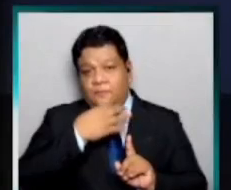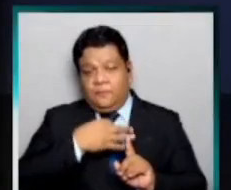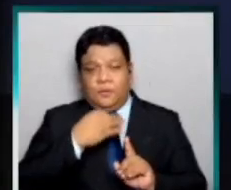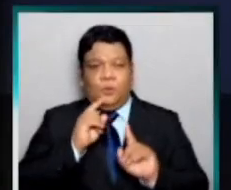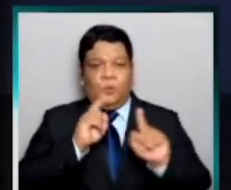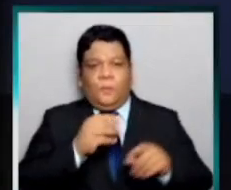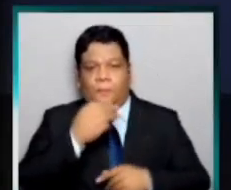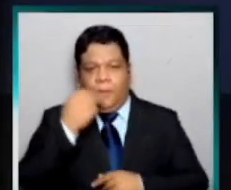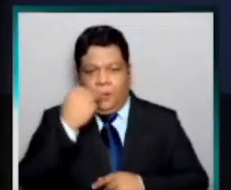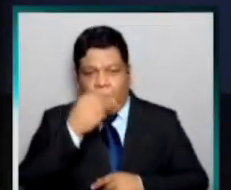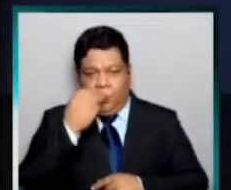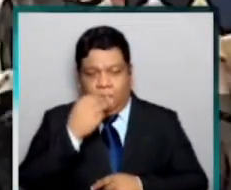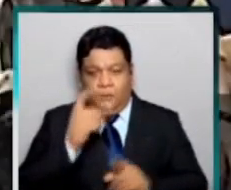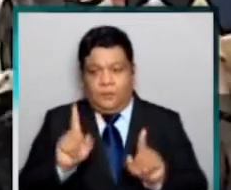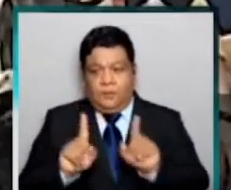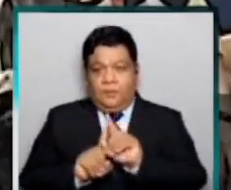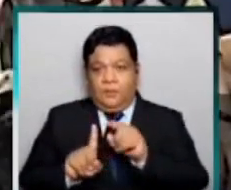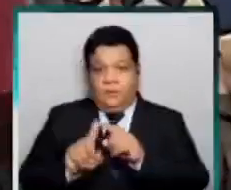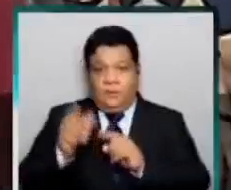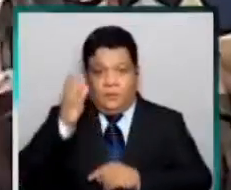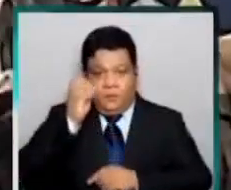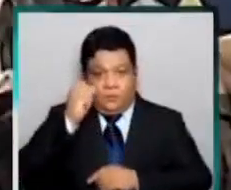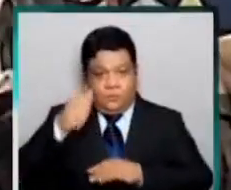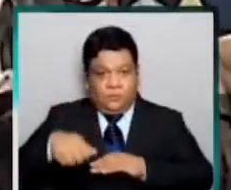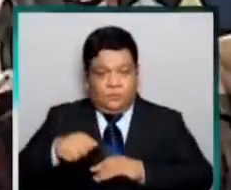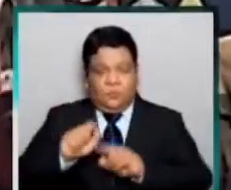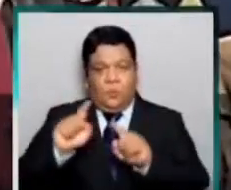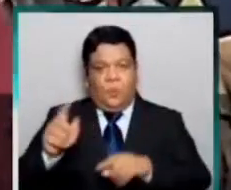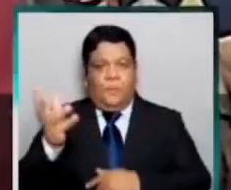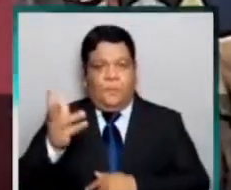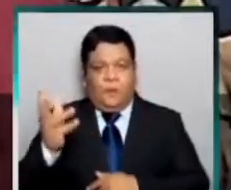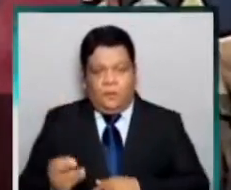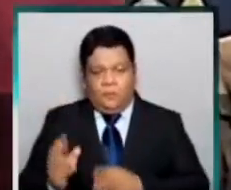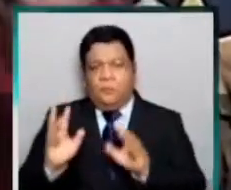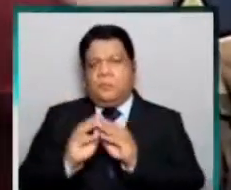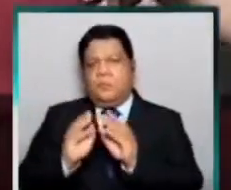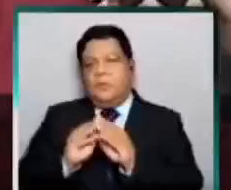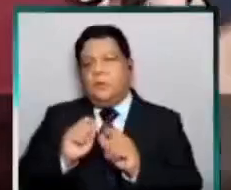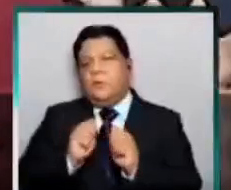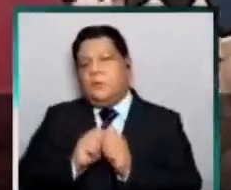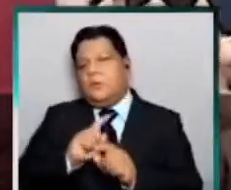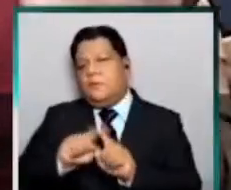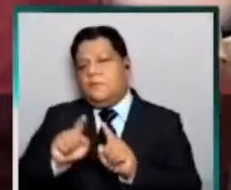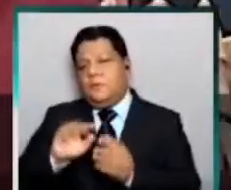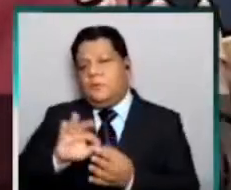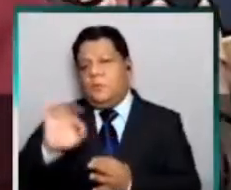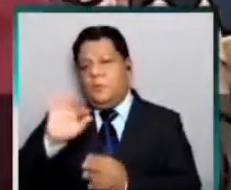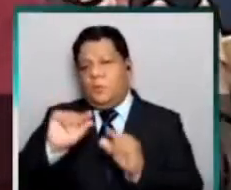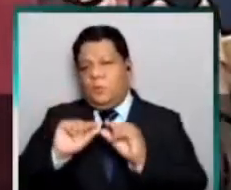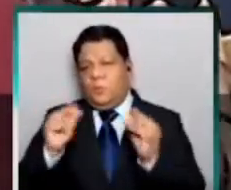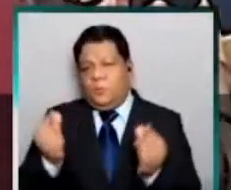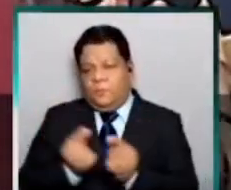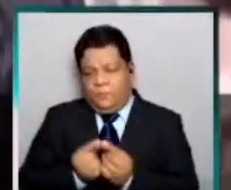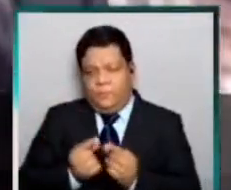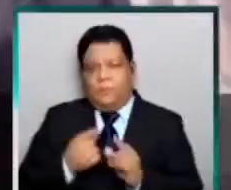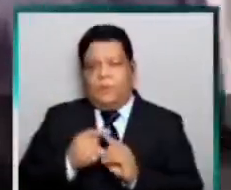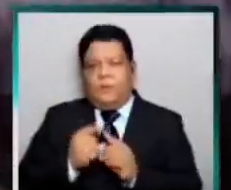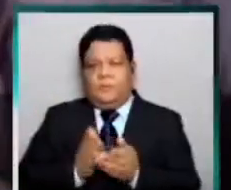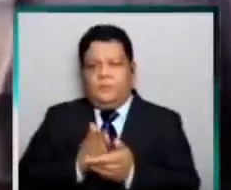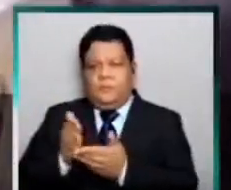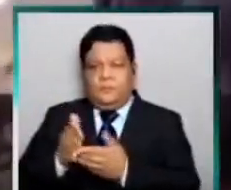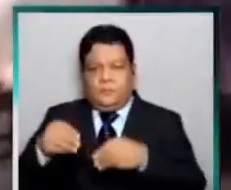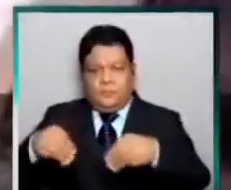ang katandem niyang si Carlos Serapio na nakipagkita sa ilang spiritual groups at bumisita sa mga palengke.